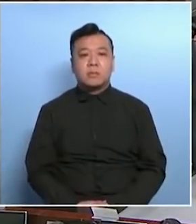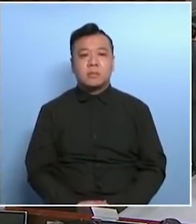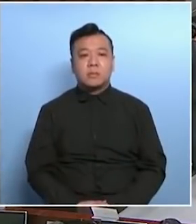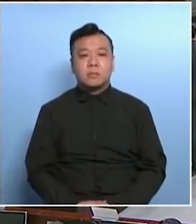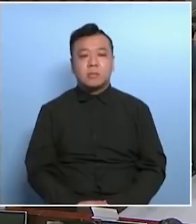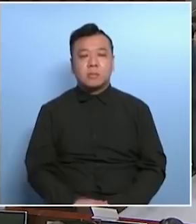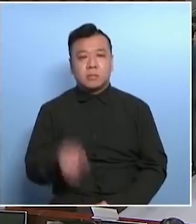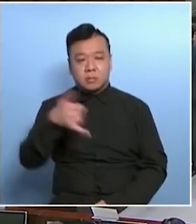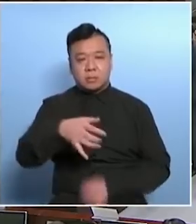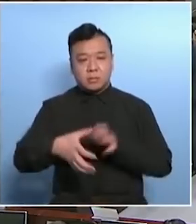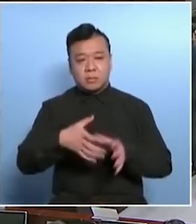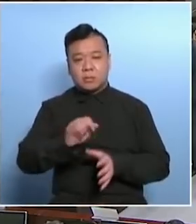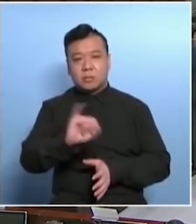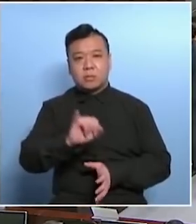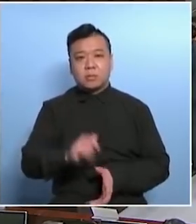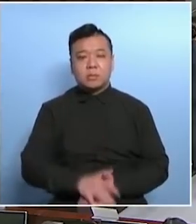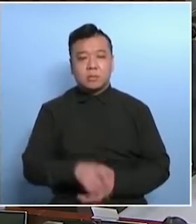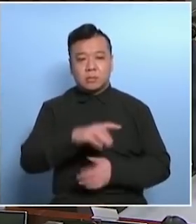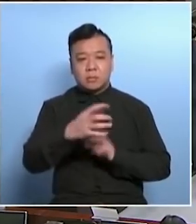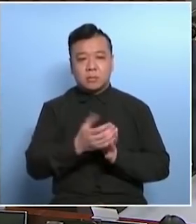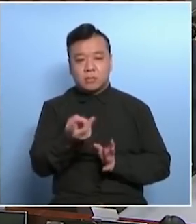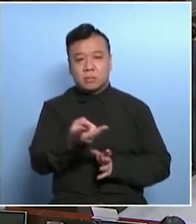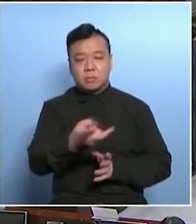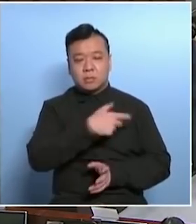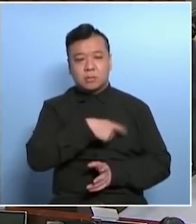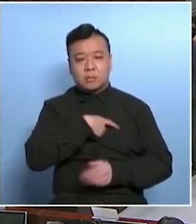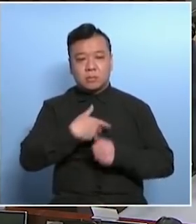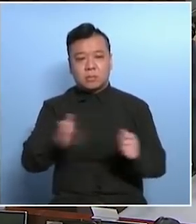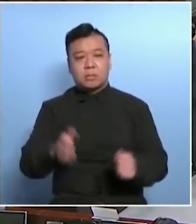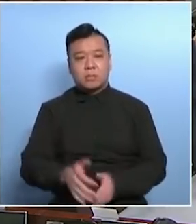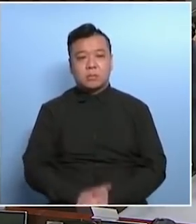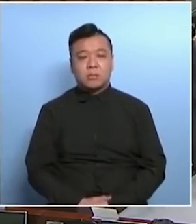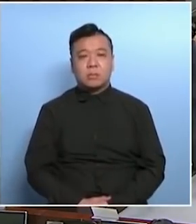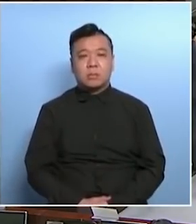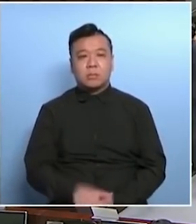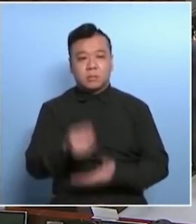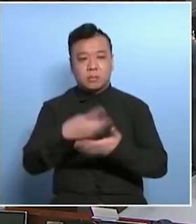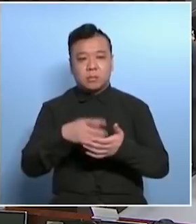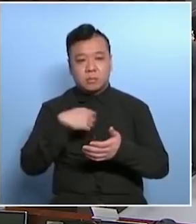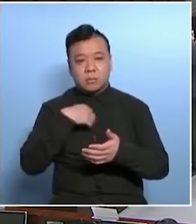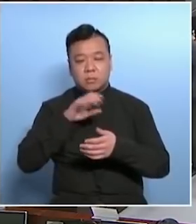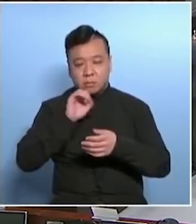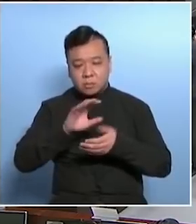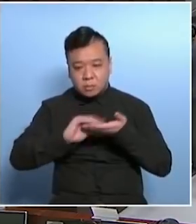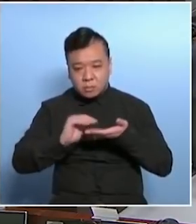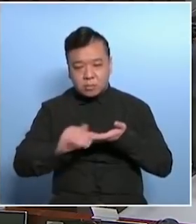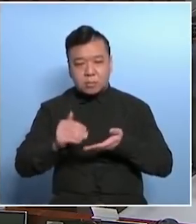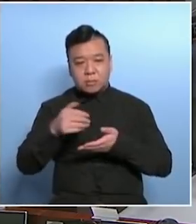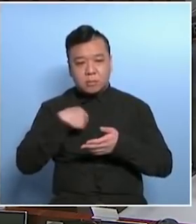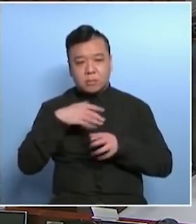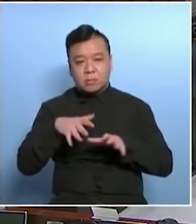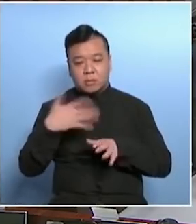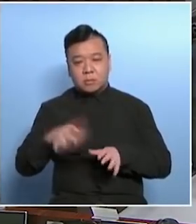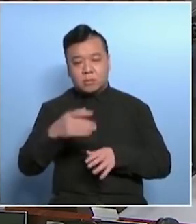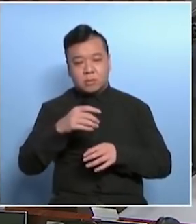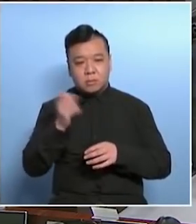你是開會是不應該，麻煩將這兩位議員驅逐出去。 處理了規程問題，你才好繼續講。 他處理了九個